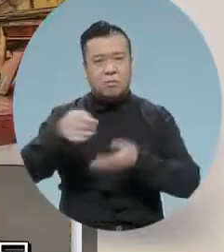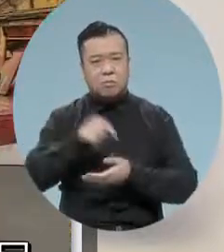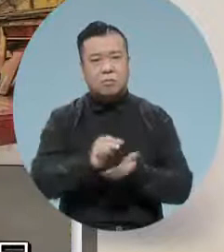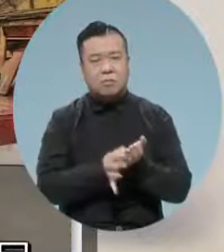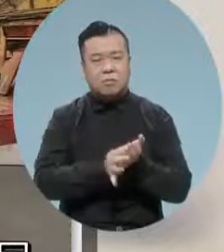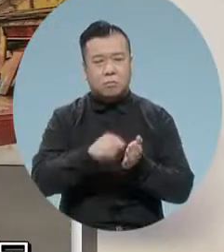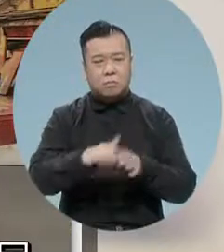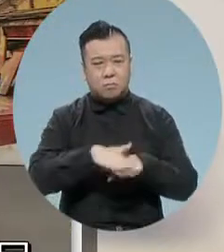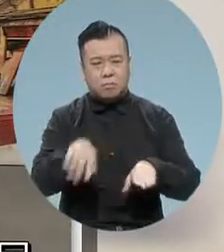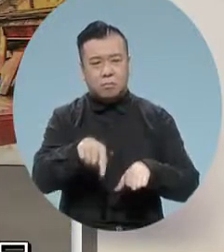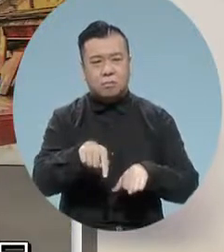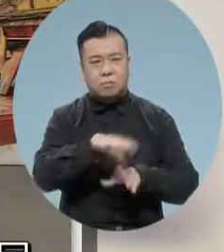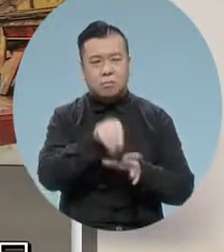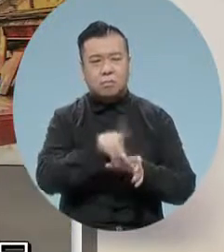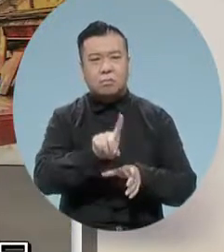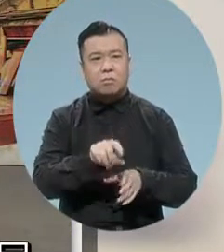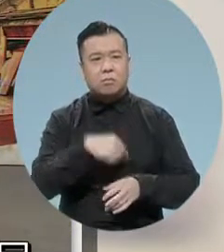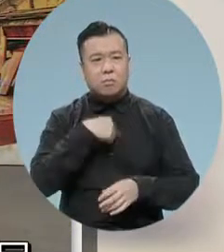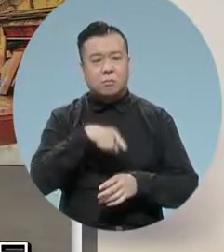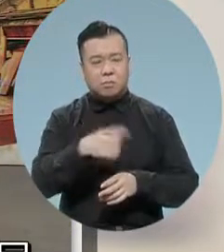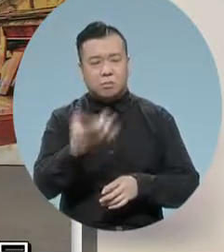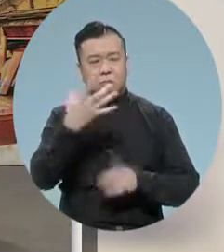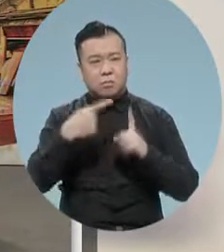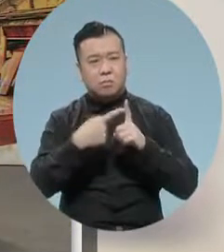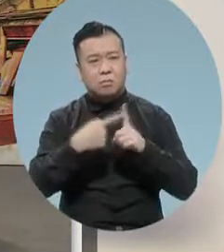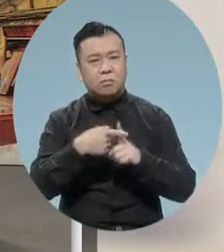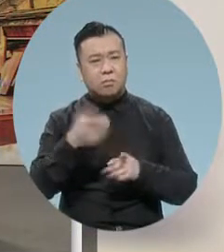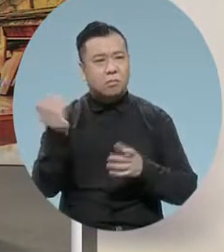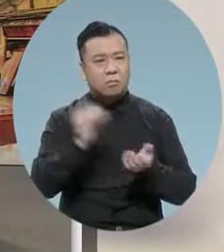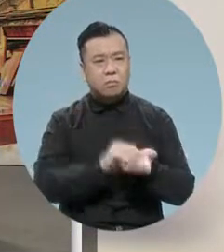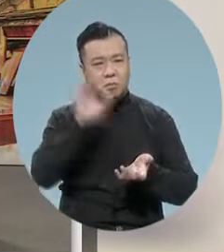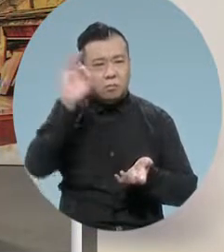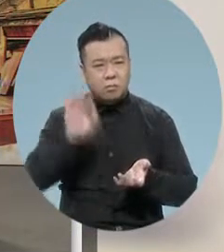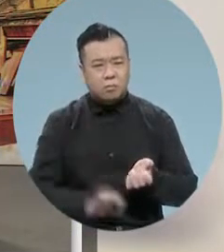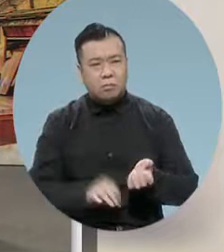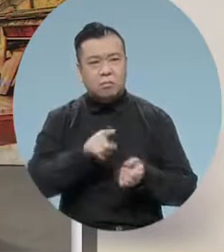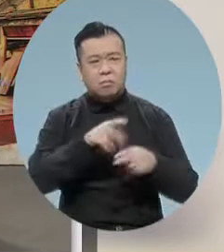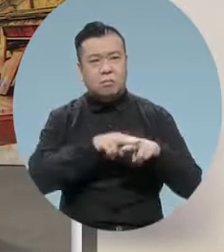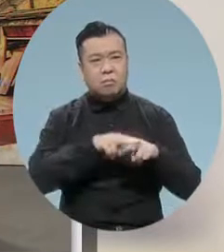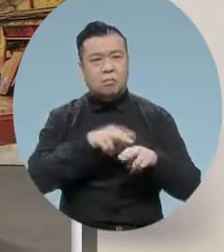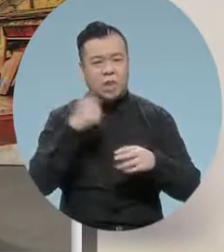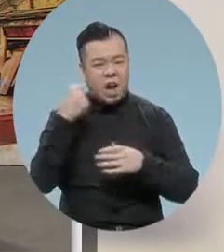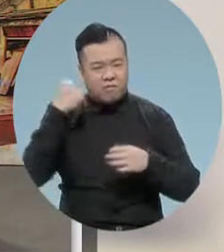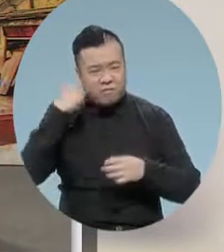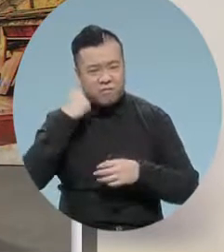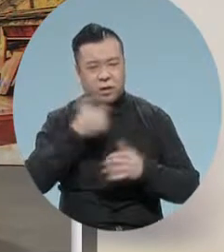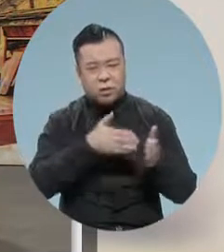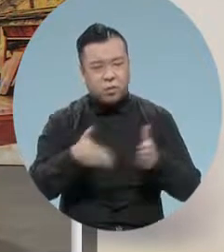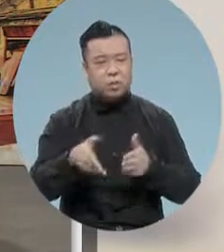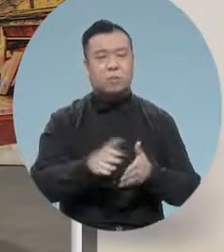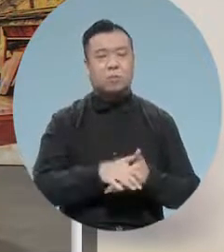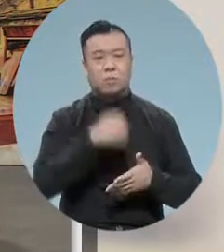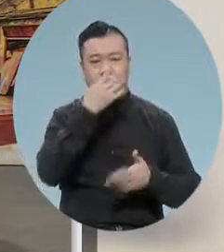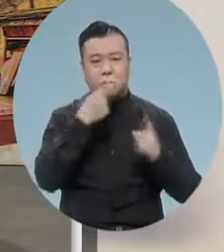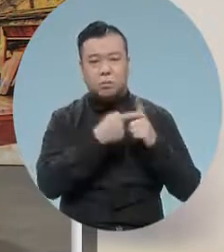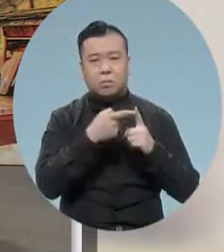這片土地的人，包括我們原居民，從來沒有在國家奮鬥的過程中，